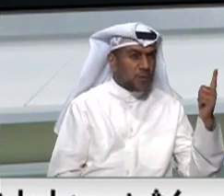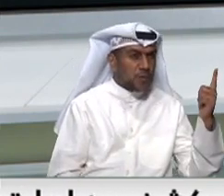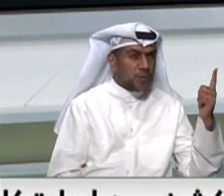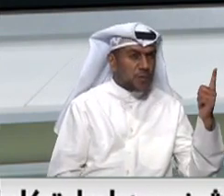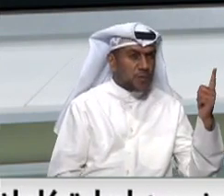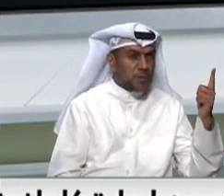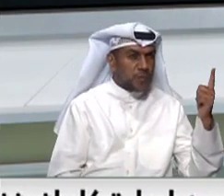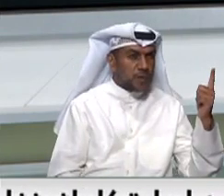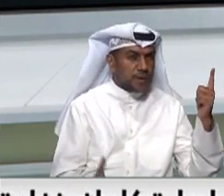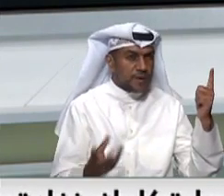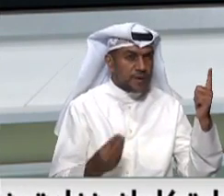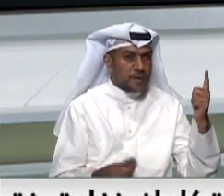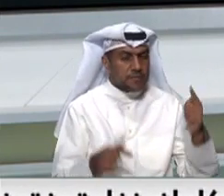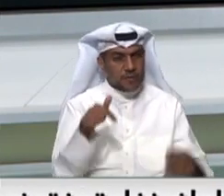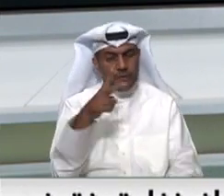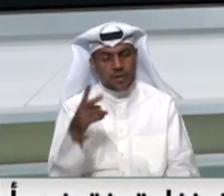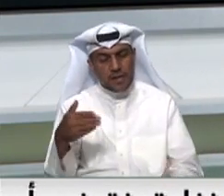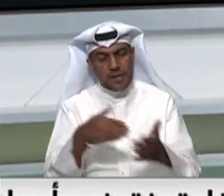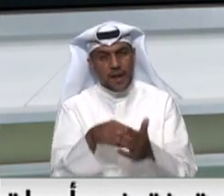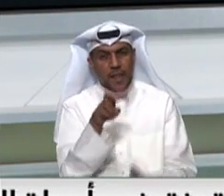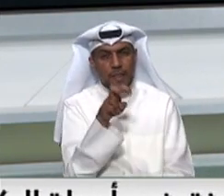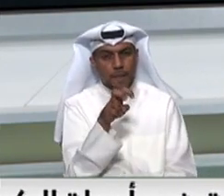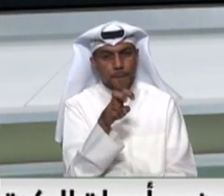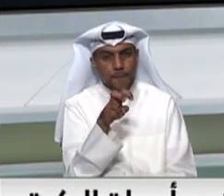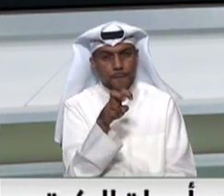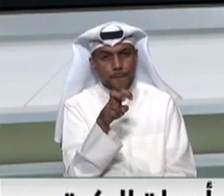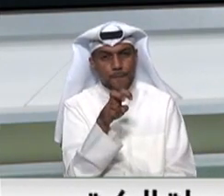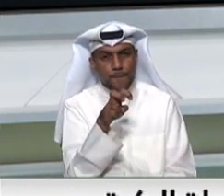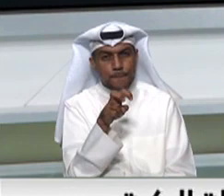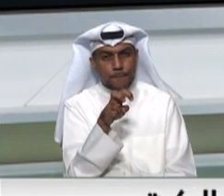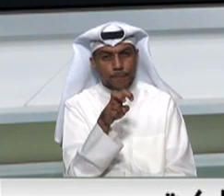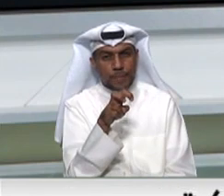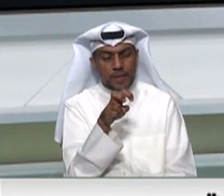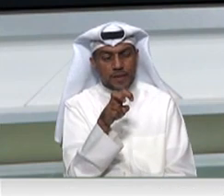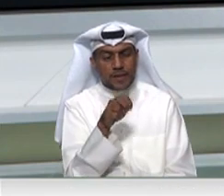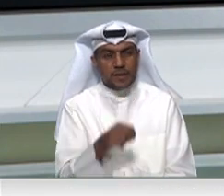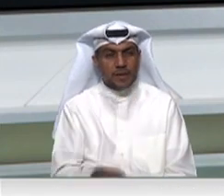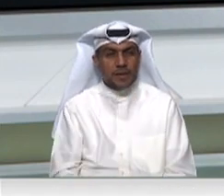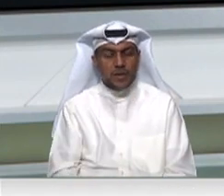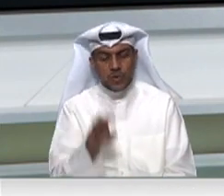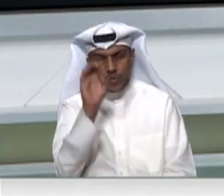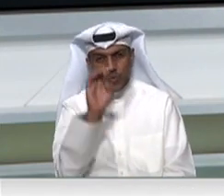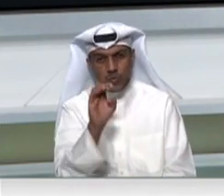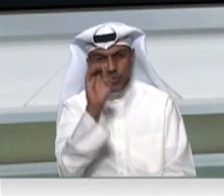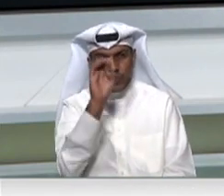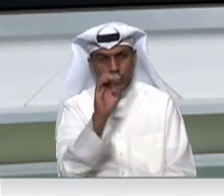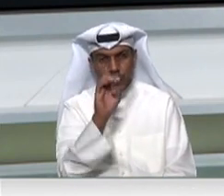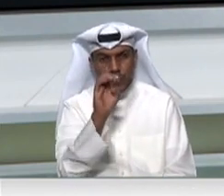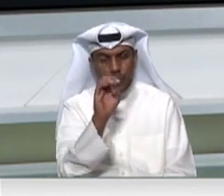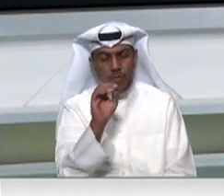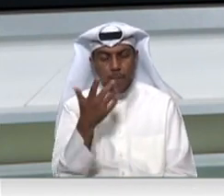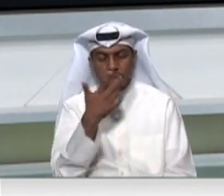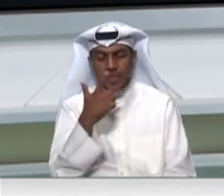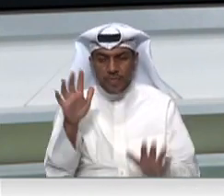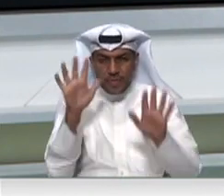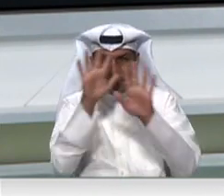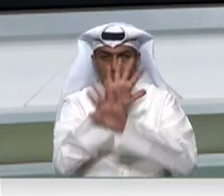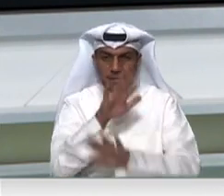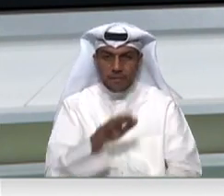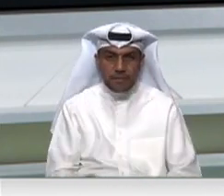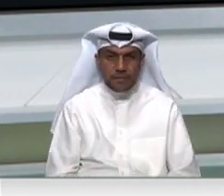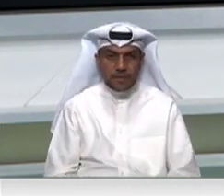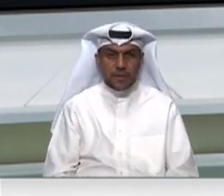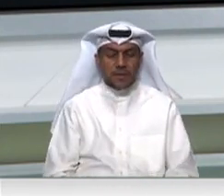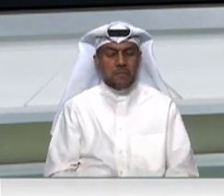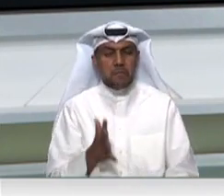السرعة، كذلك متوقع أن تتشكل ظاهرة الضباب خاصة على المناطق الجنوبية من دولة الكويت والمناطق الساحلية،